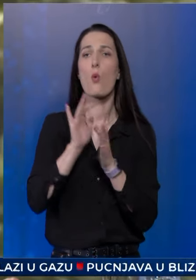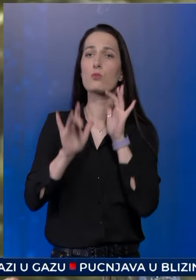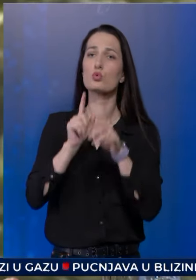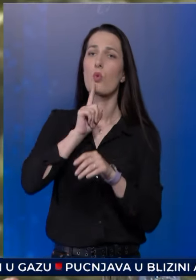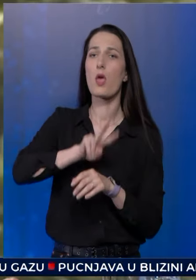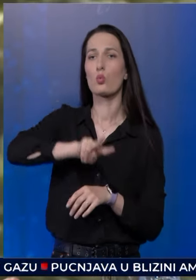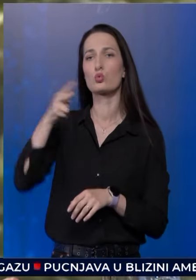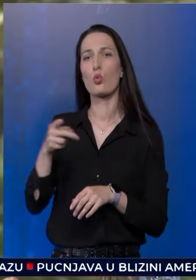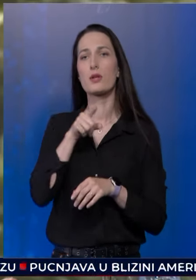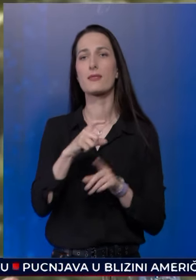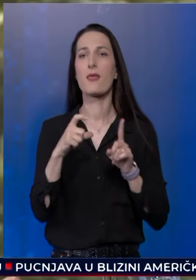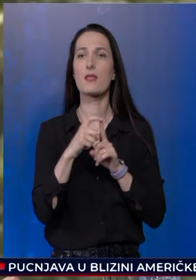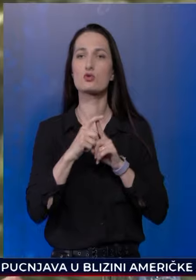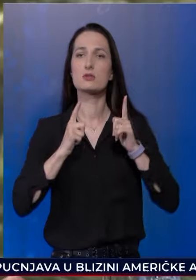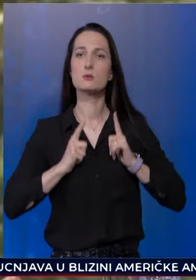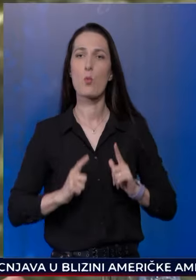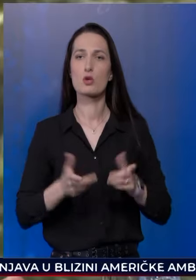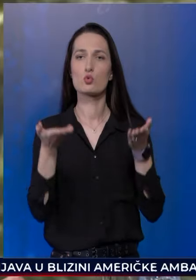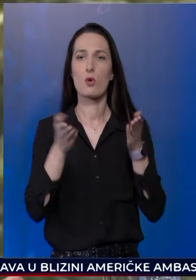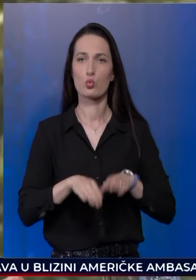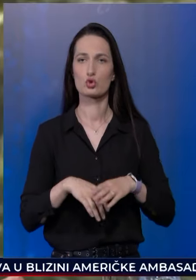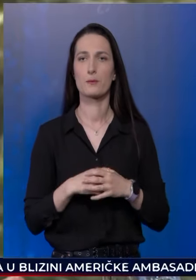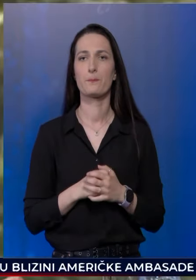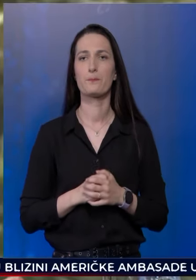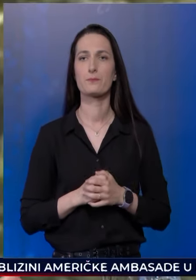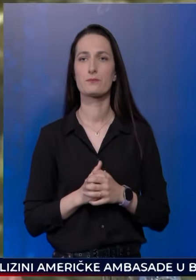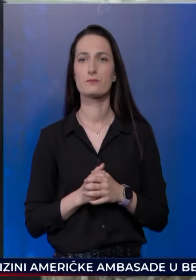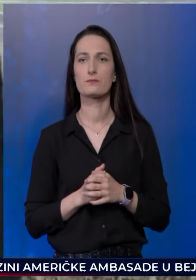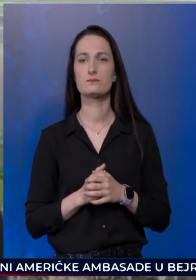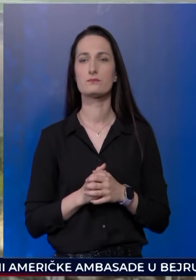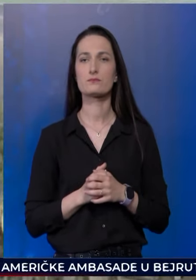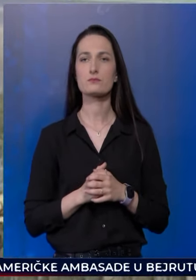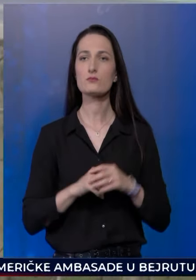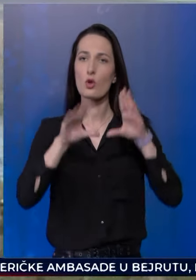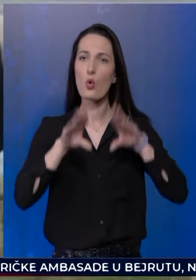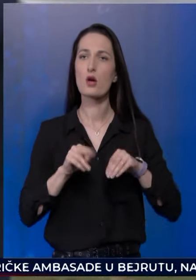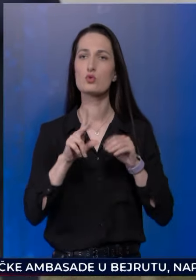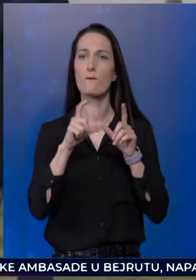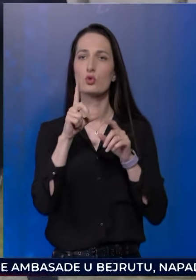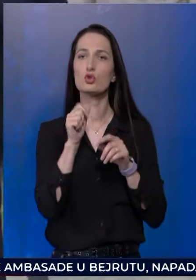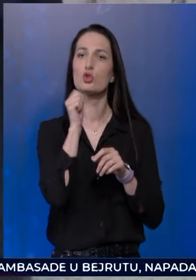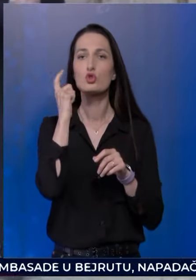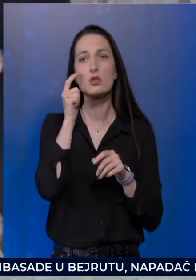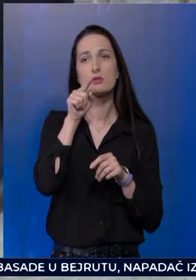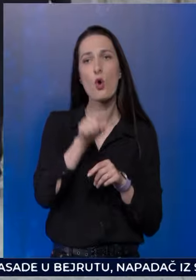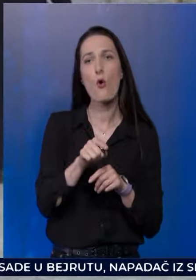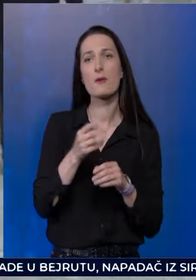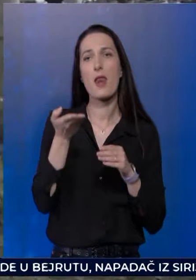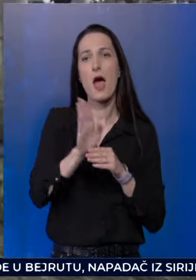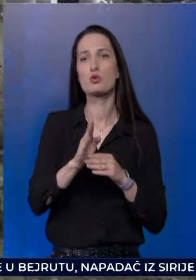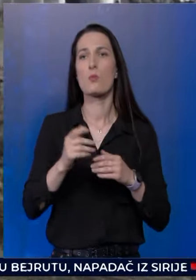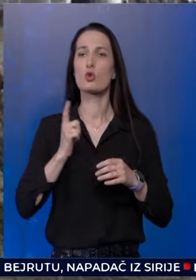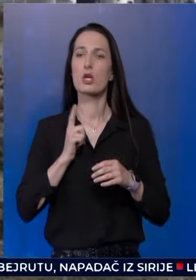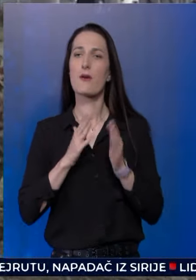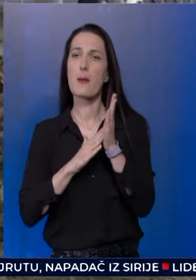Dejtonski mirovni sporazum, a uvek optužujući nekog drugog da taj Dejtonski sporazum ruše. Ugasio je Vučić, čini se, ovim nastupom očekivanja